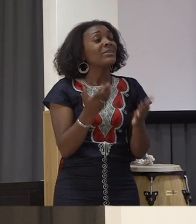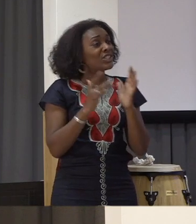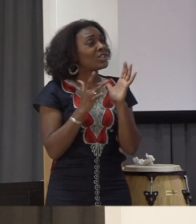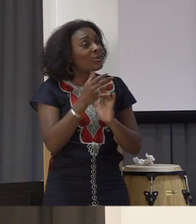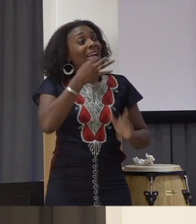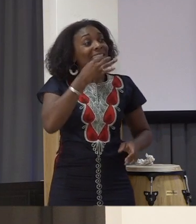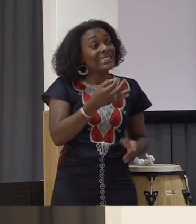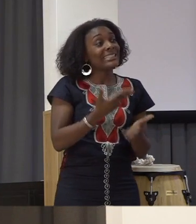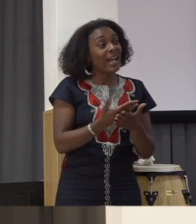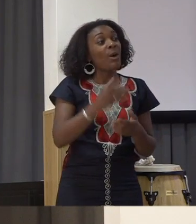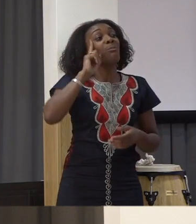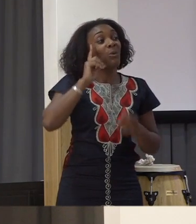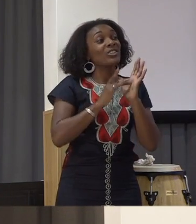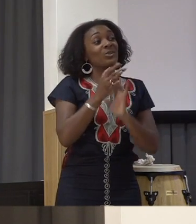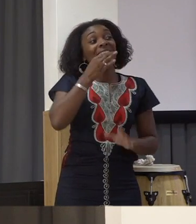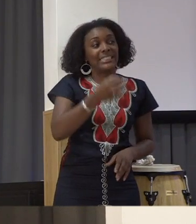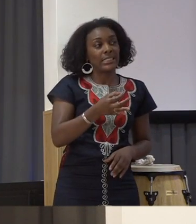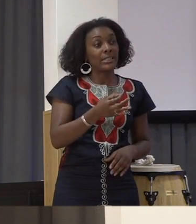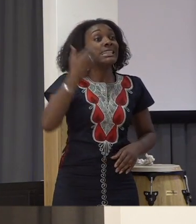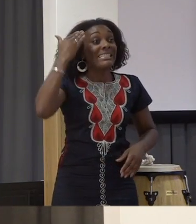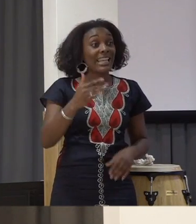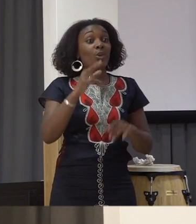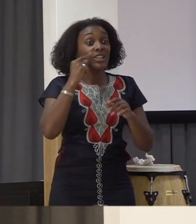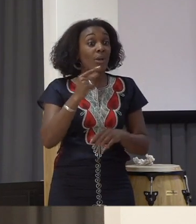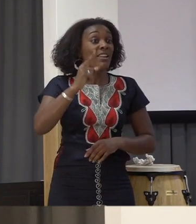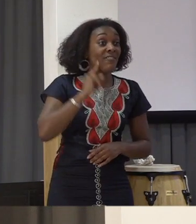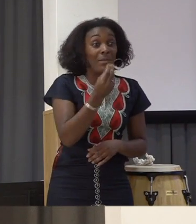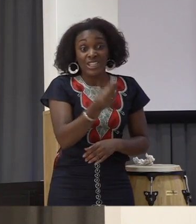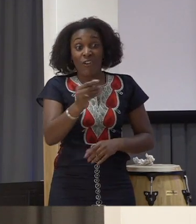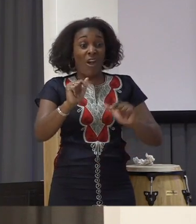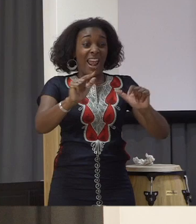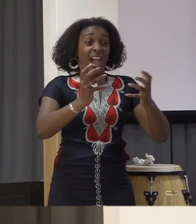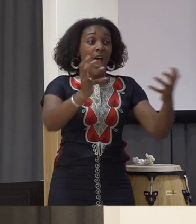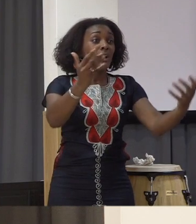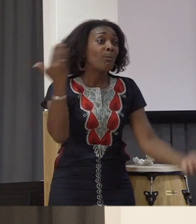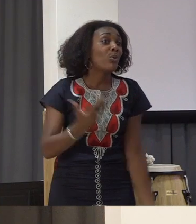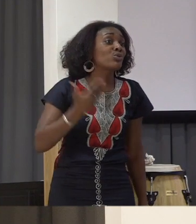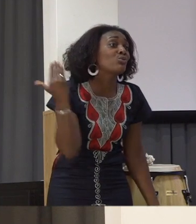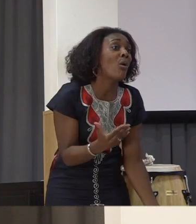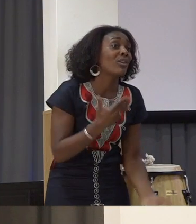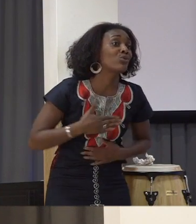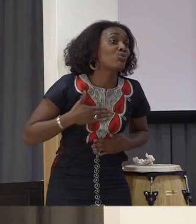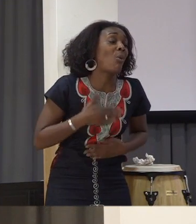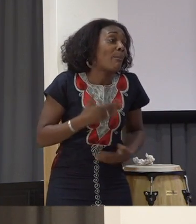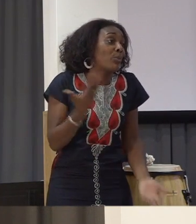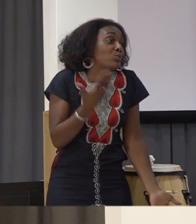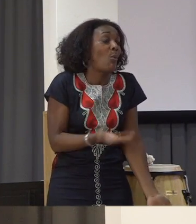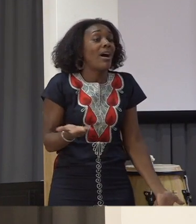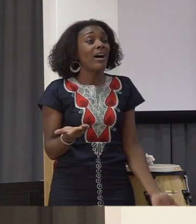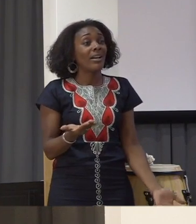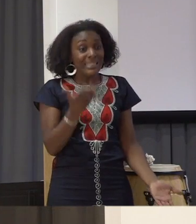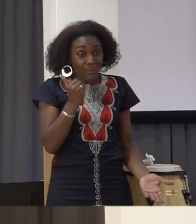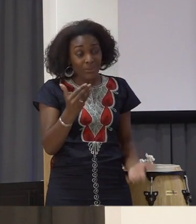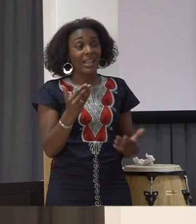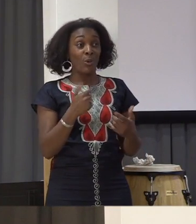c'est parce qu'il savait que les hommes et les femmes qui étaient là devant lui, les enfants aussi, avaient besoin de se réjouir. C'est pour